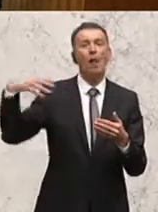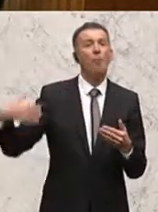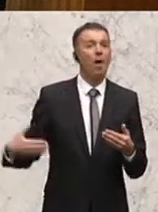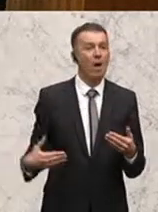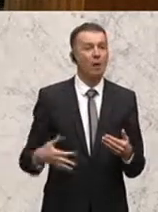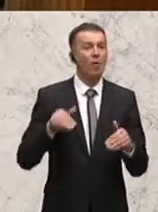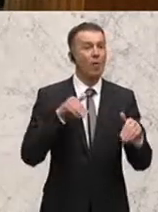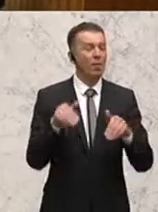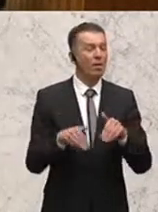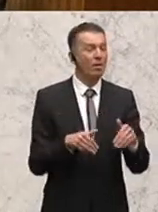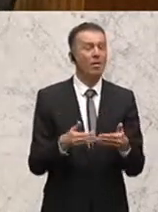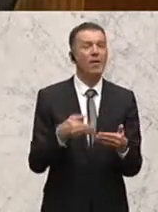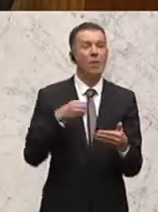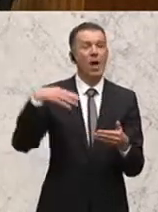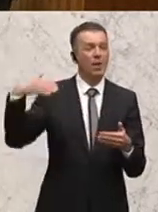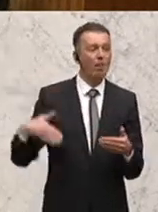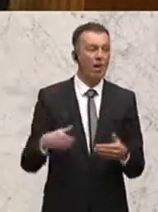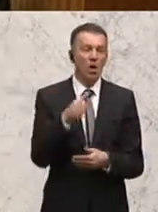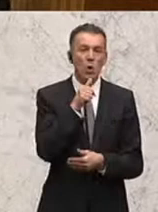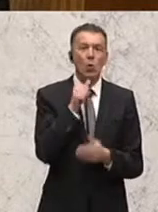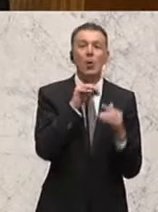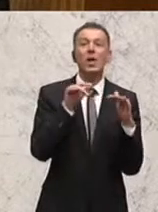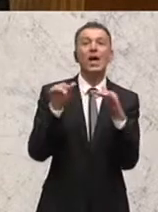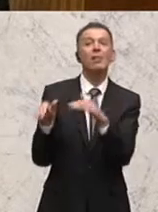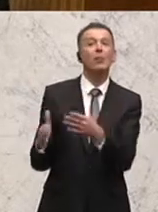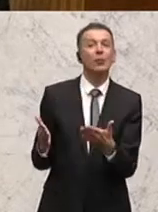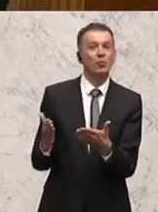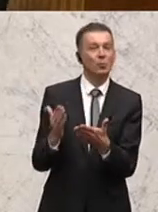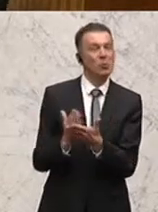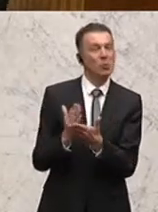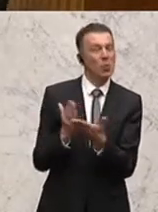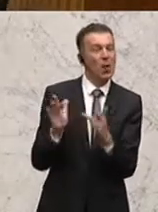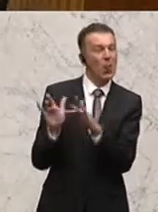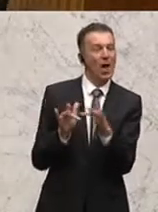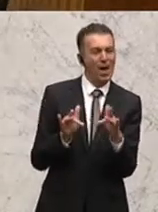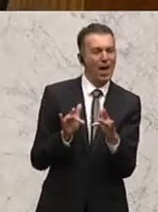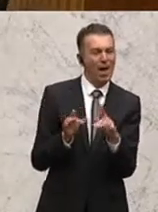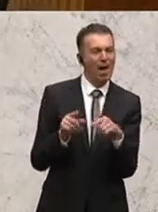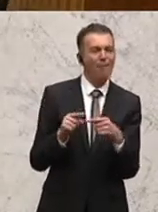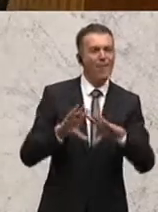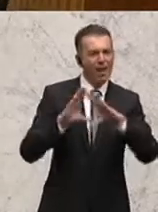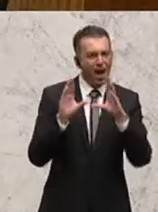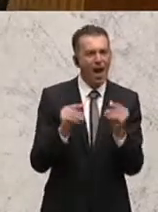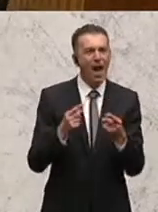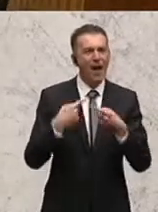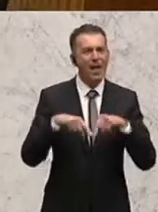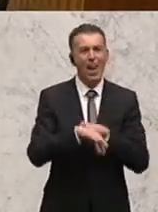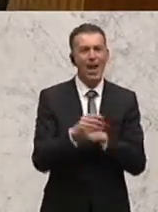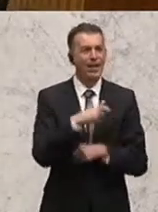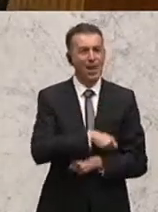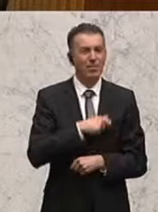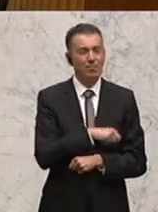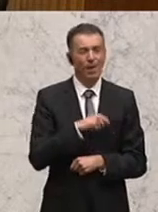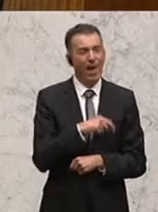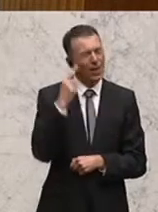sehr geehrten Damen und Herren, das war die Live-Übertragung auf ORF2 der Sondersitzung zum Thema Bildung. Auf ORF2 kommt